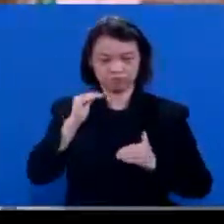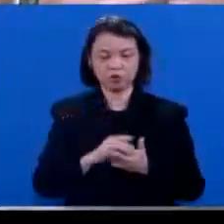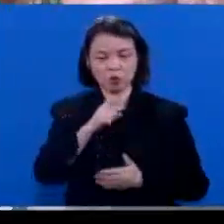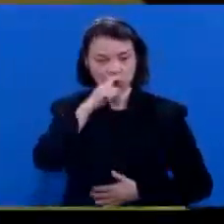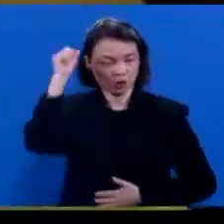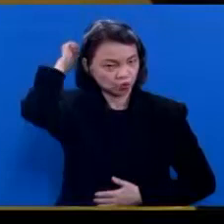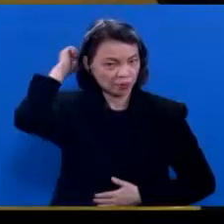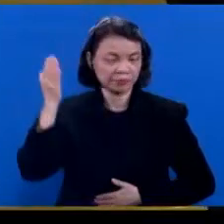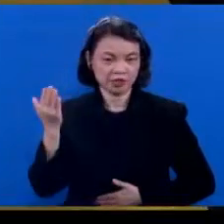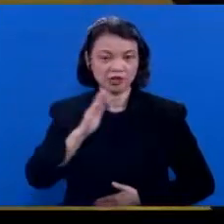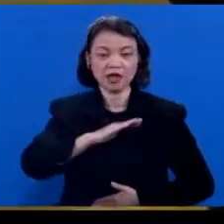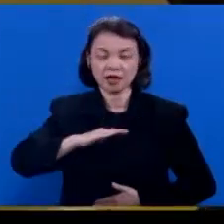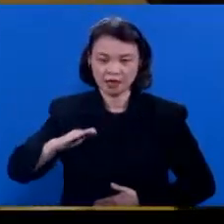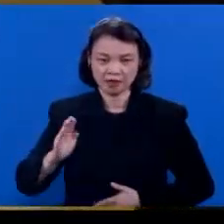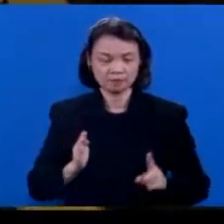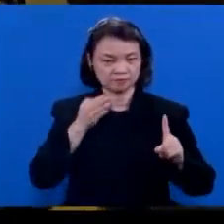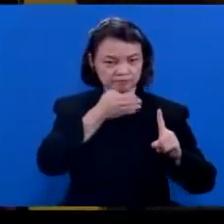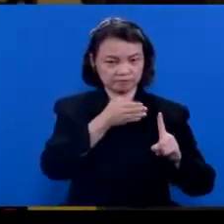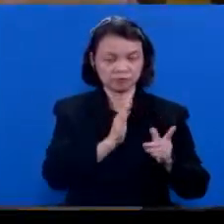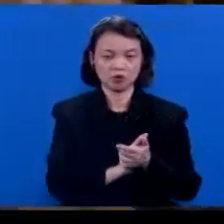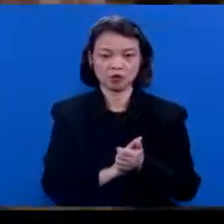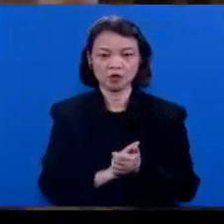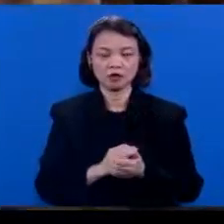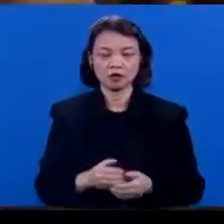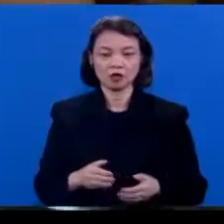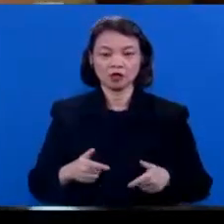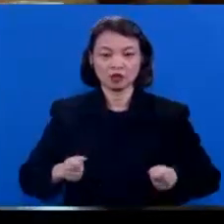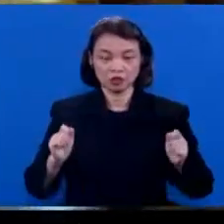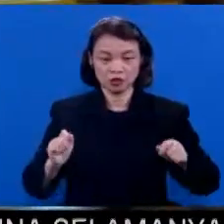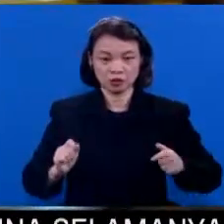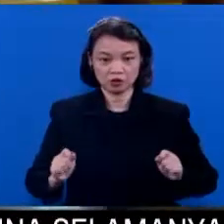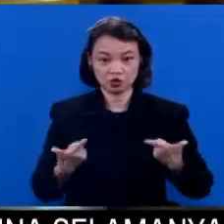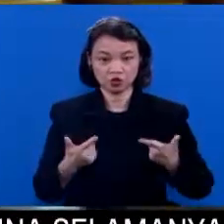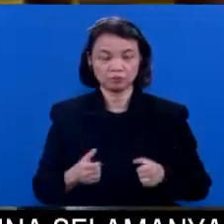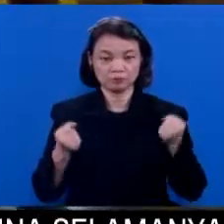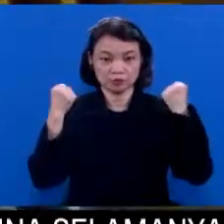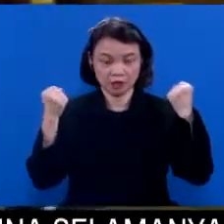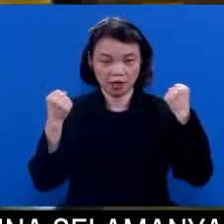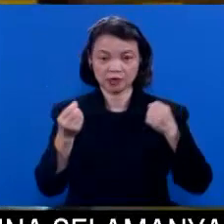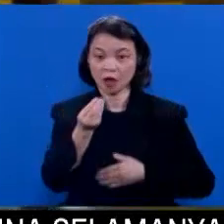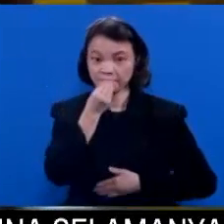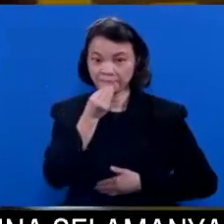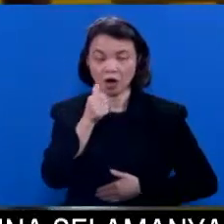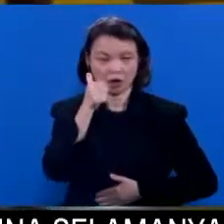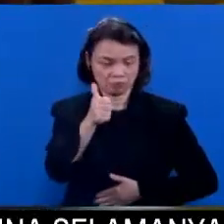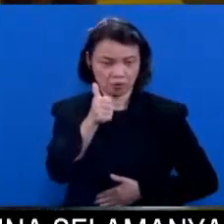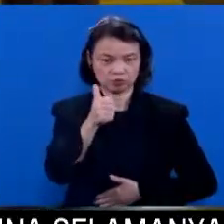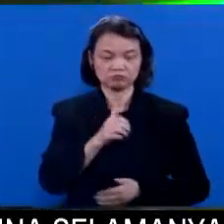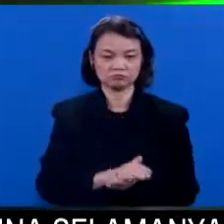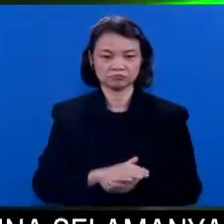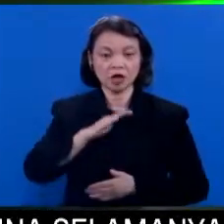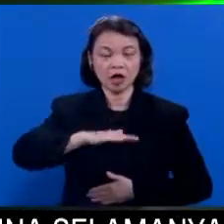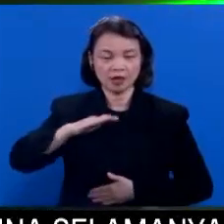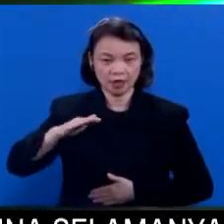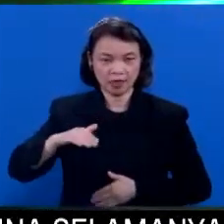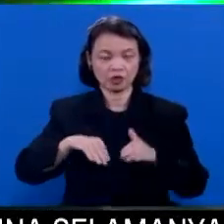perlu membiasakan anak menerapkan perilaku hidup bersih dan sehat melalui konsumsi makanan bergizi seimbang. Anak-anak yang berada